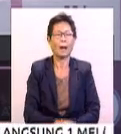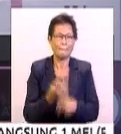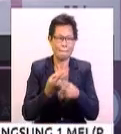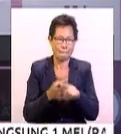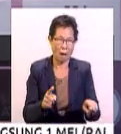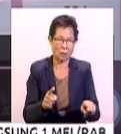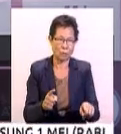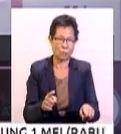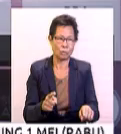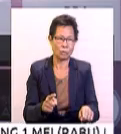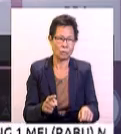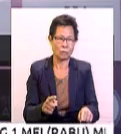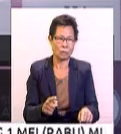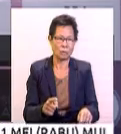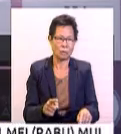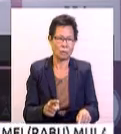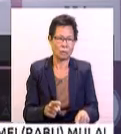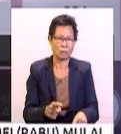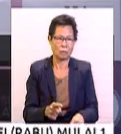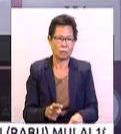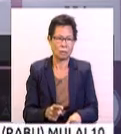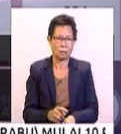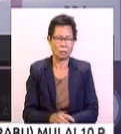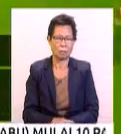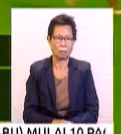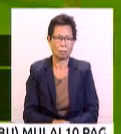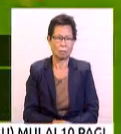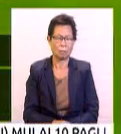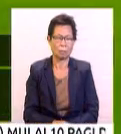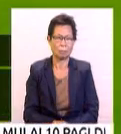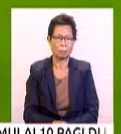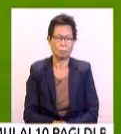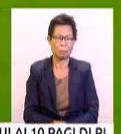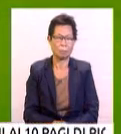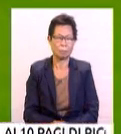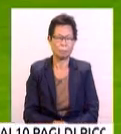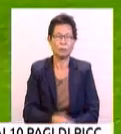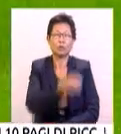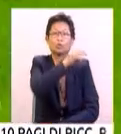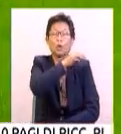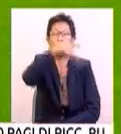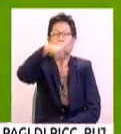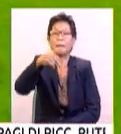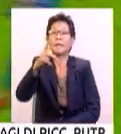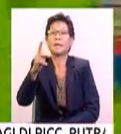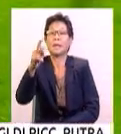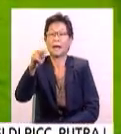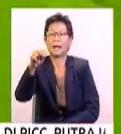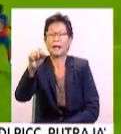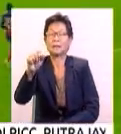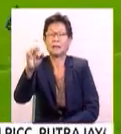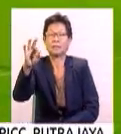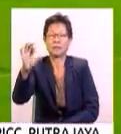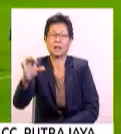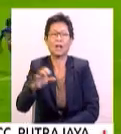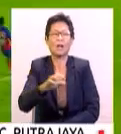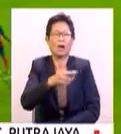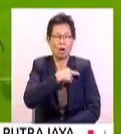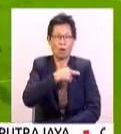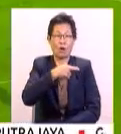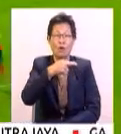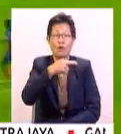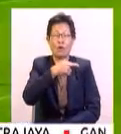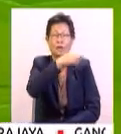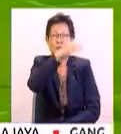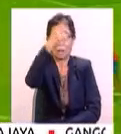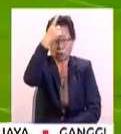we have to get an advantage of the goal situation. Sementara jurulatih PKNS, Datuk K. Raja Gopal tetap berpuas hati